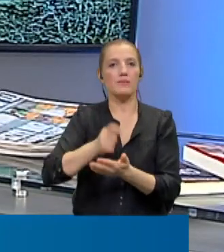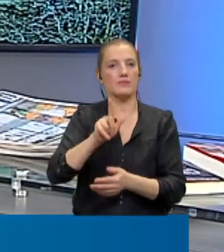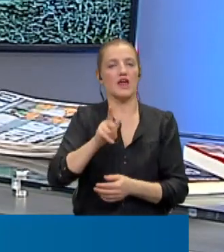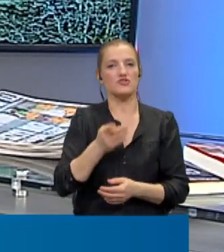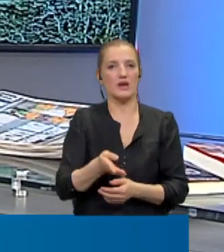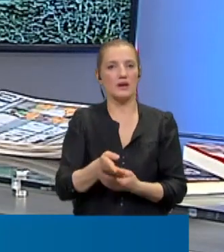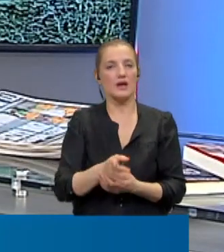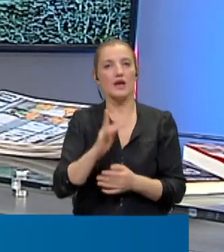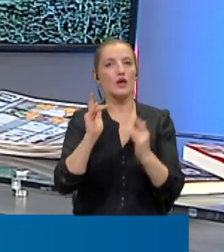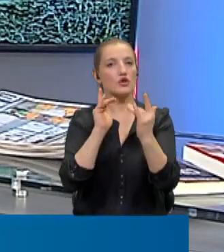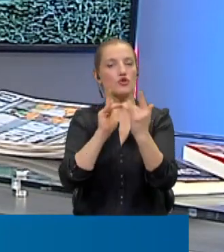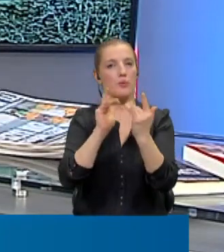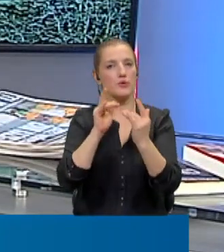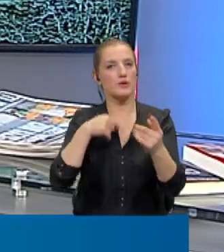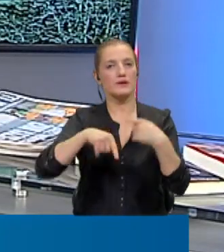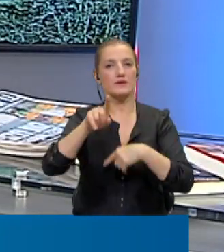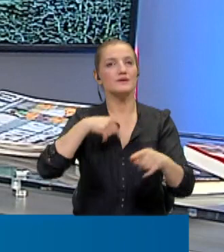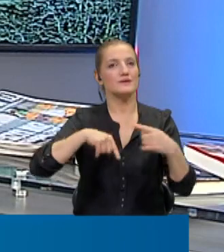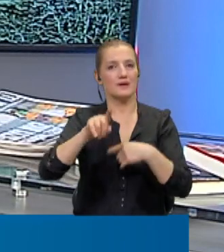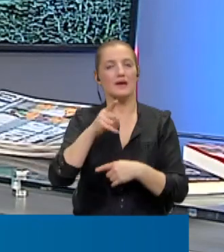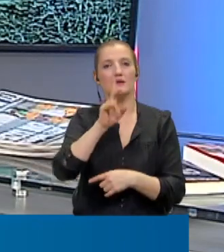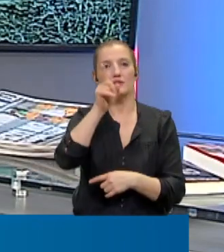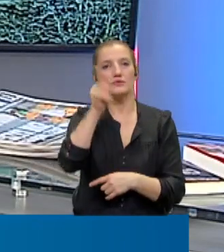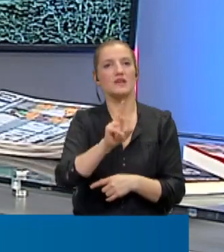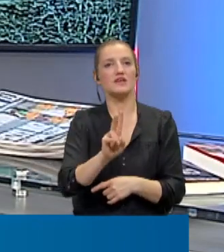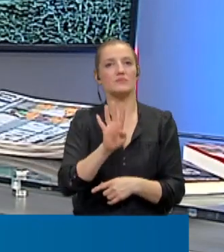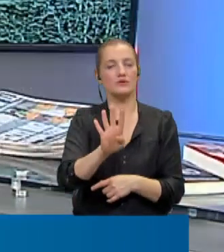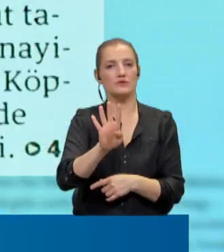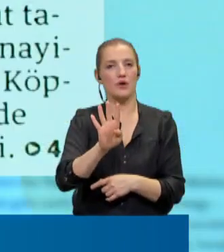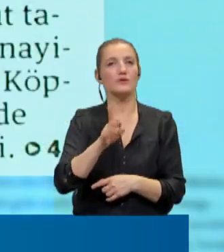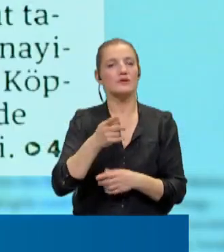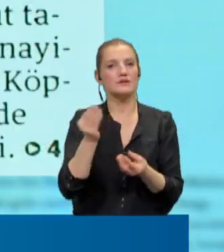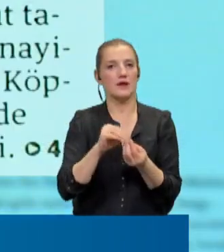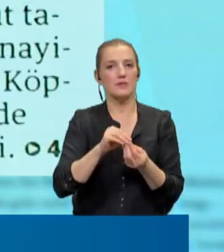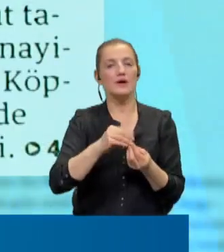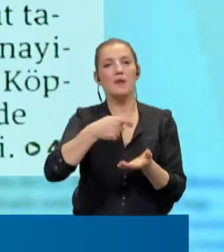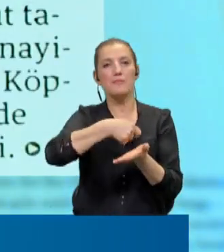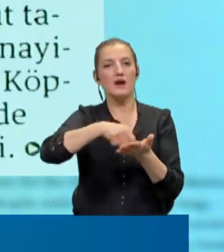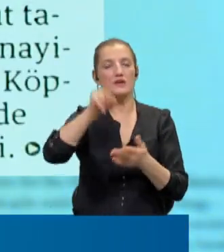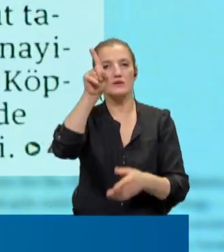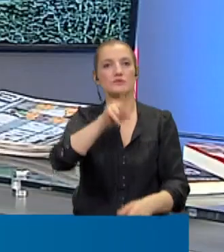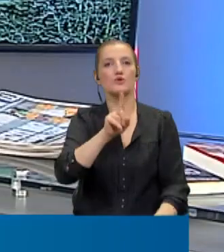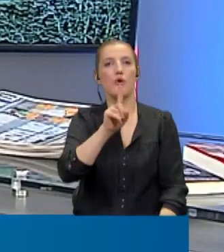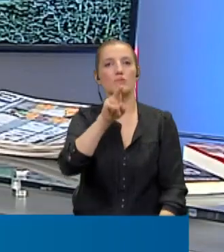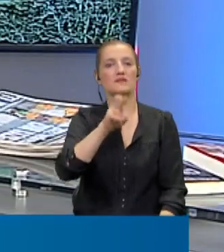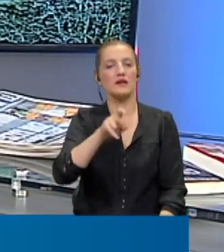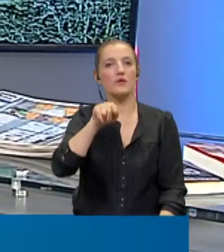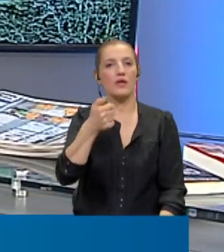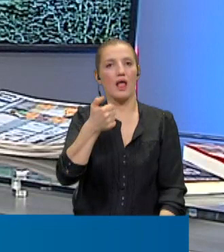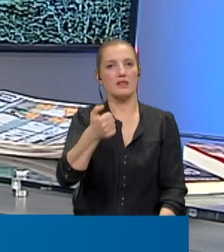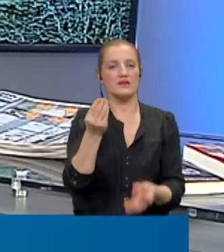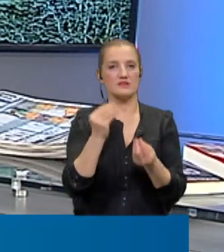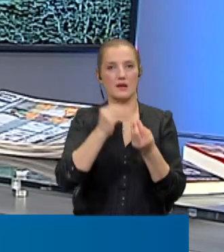gerekiyor köprü geçiş ücretleri de yüzde yirmi dört yükseldi maaşa yüzde 18.6 zam bekleniyor